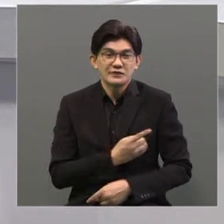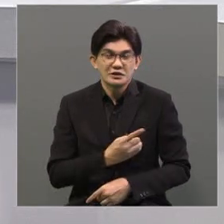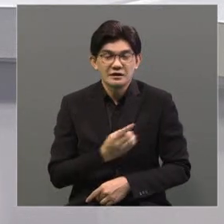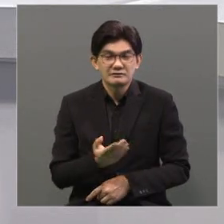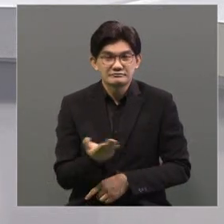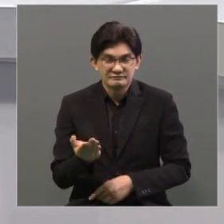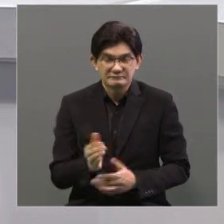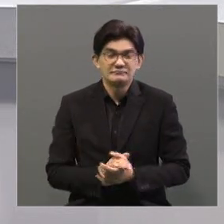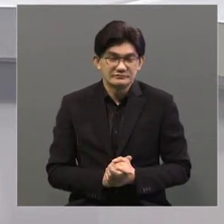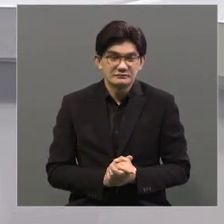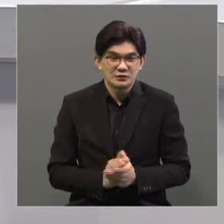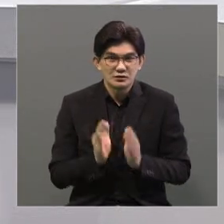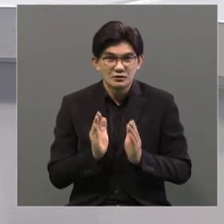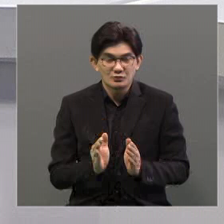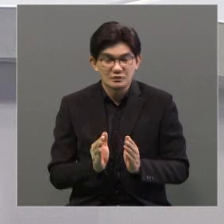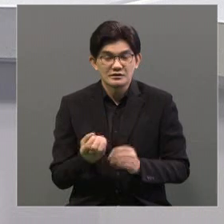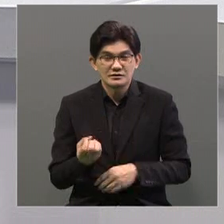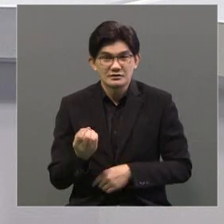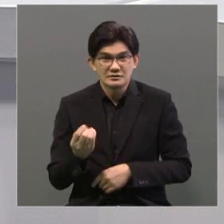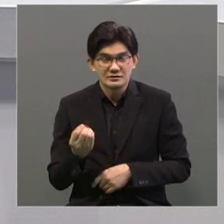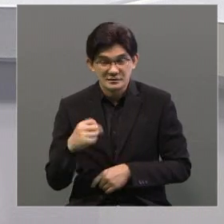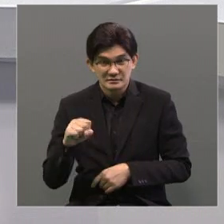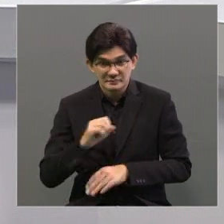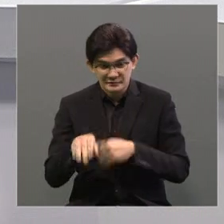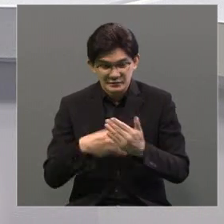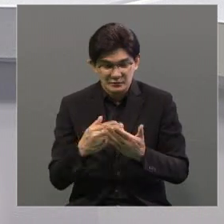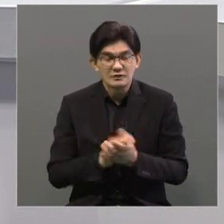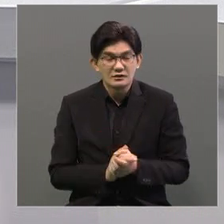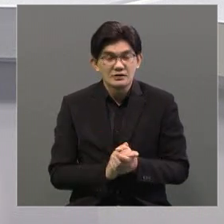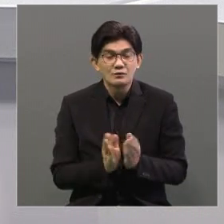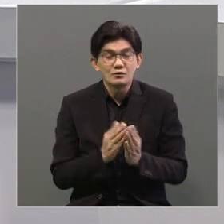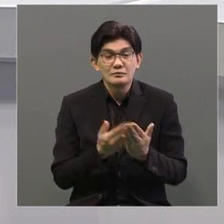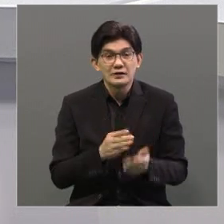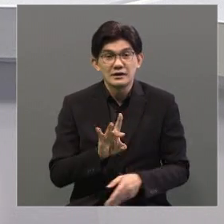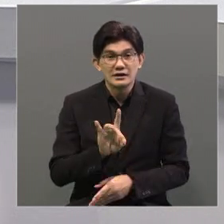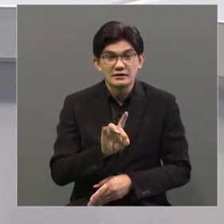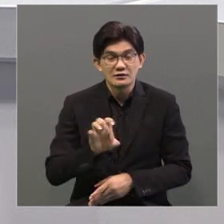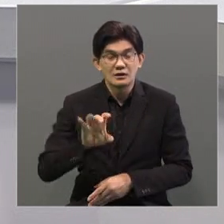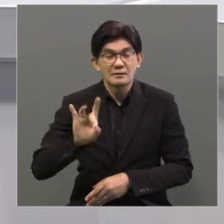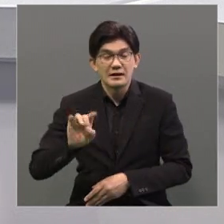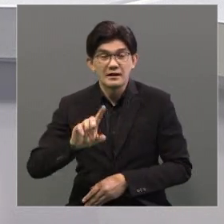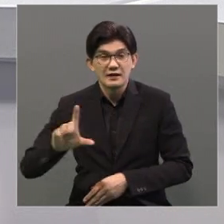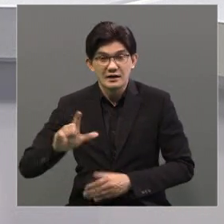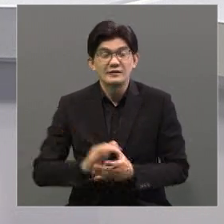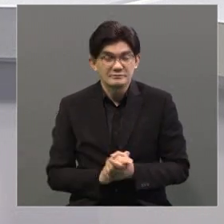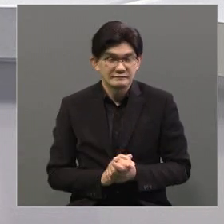ที่ได้ไปนะฮะทั้งหมด18ใบรวมแล้ว10คนนะครับ108ล้านบาทเนาะเป็นข่าวดีสำหรับค่ำนี้อ่ะ